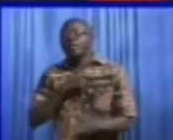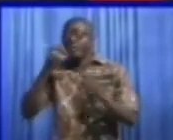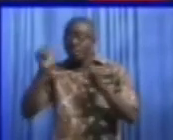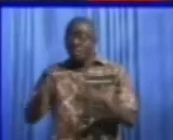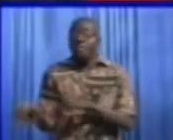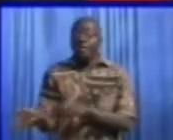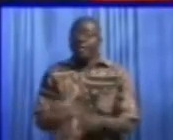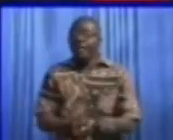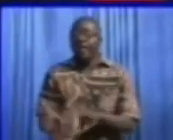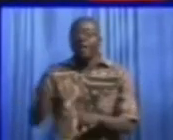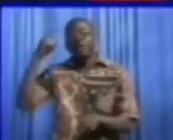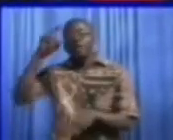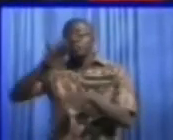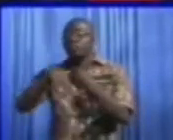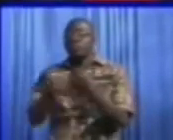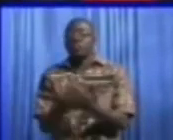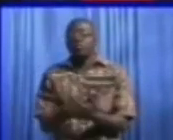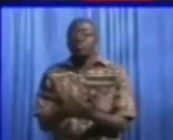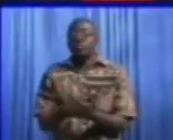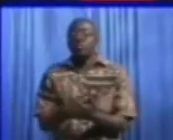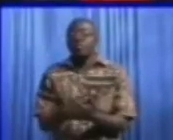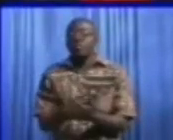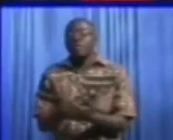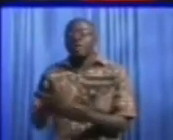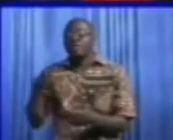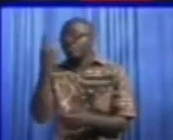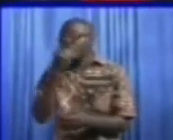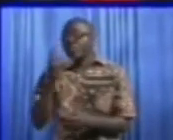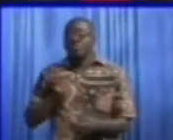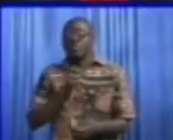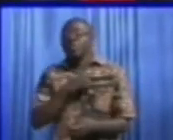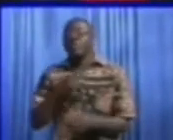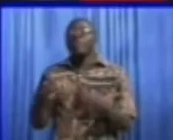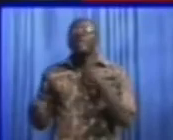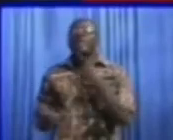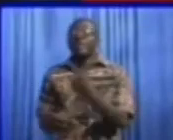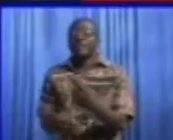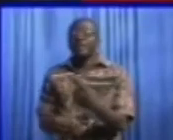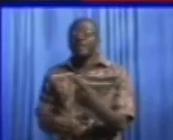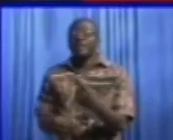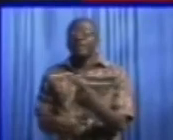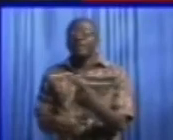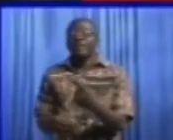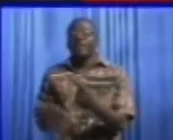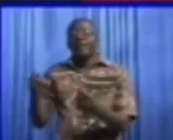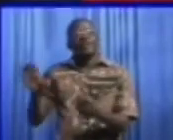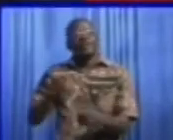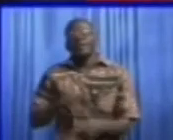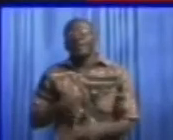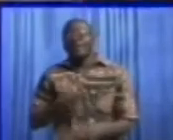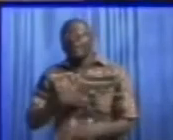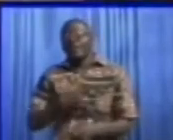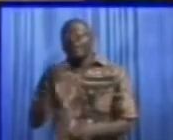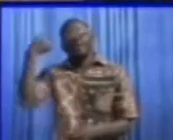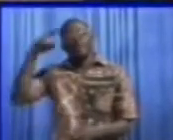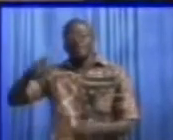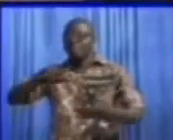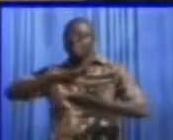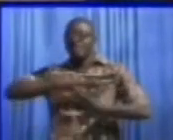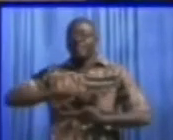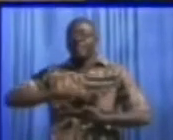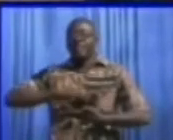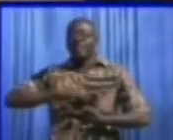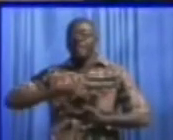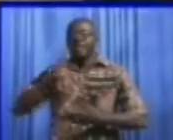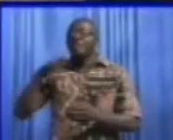prévu à l'avance au programme. Donc, nous ne pouvons que exprimer notre sentiment de satisfaction. Les